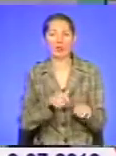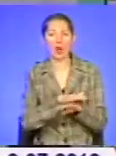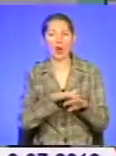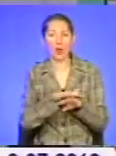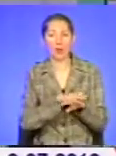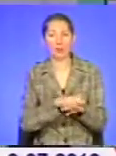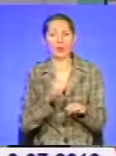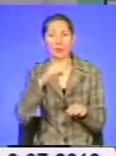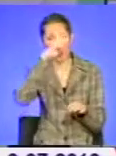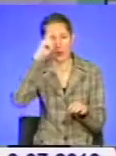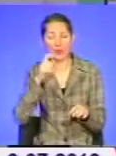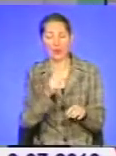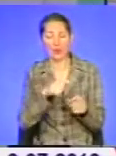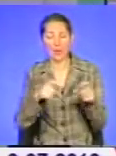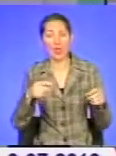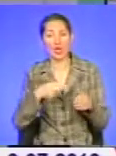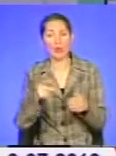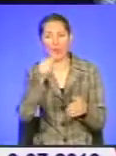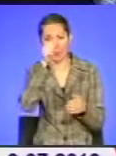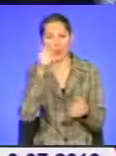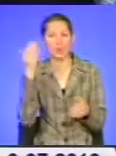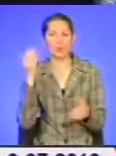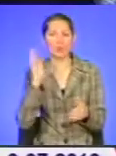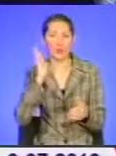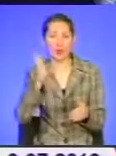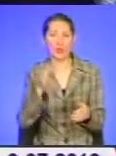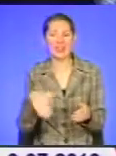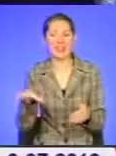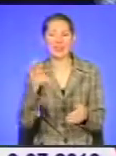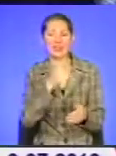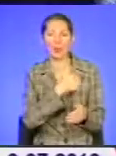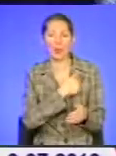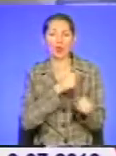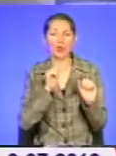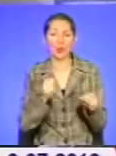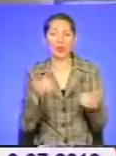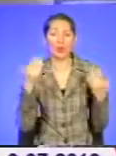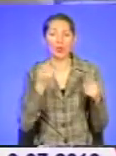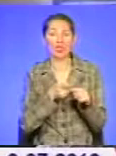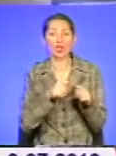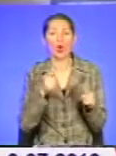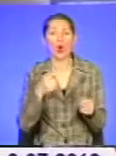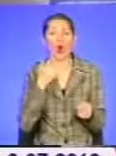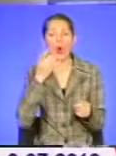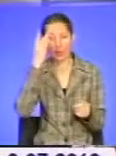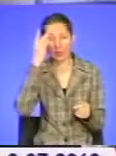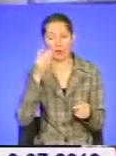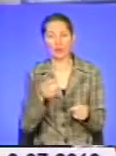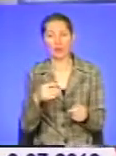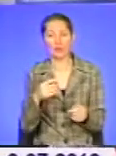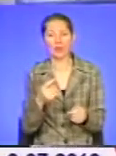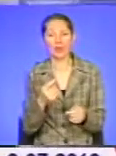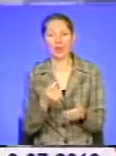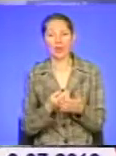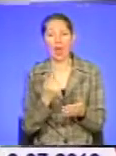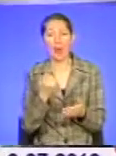квитки розкуплені на місяць вперед, тому не всі охочі зможуть відпочити цього літа. Лише першого класу